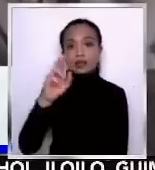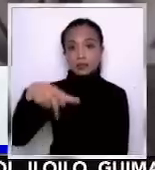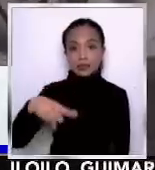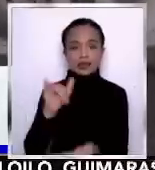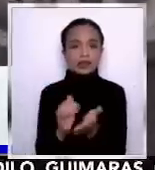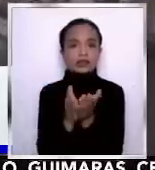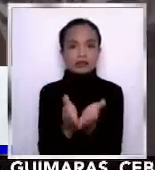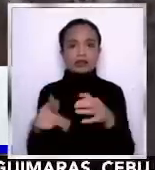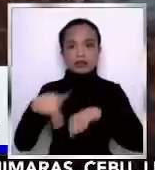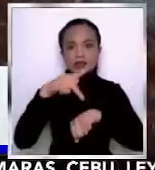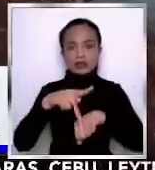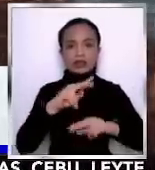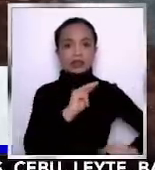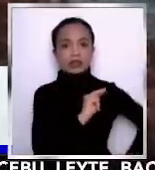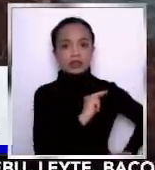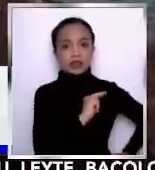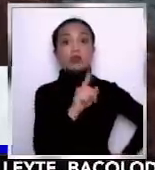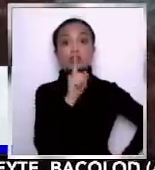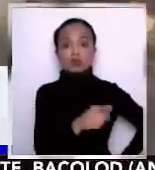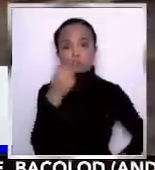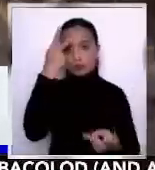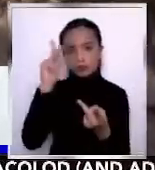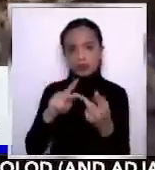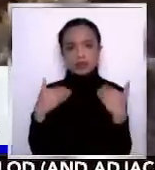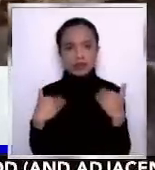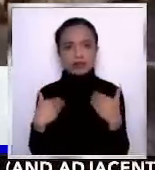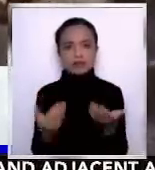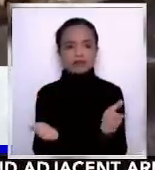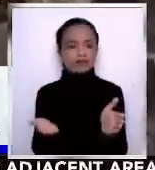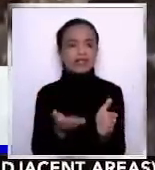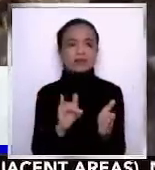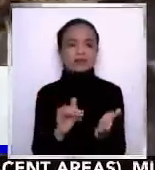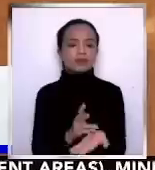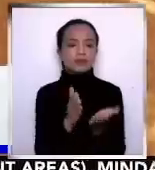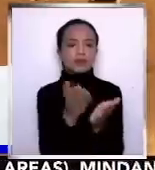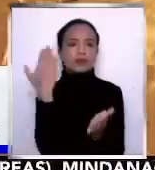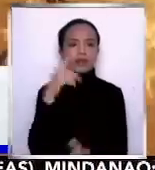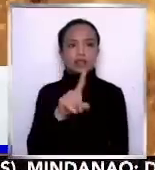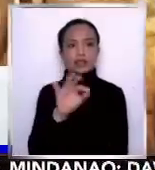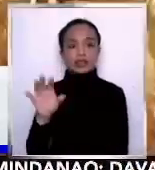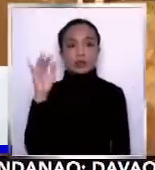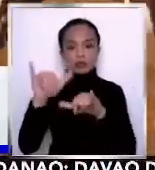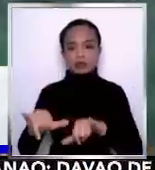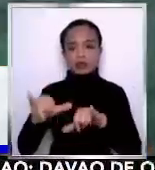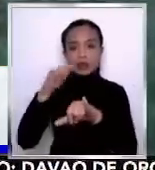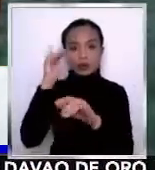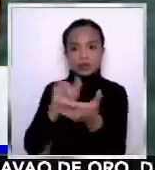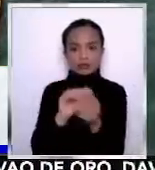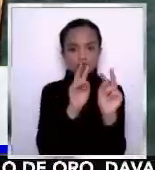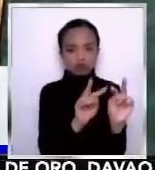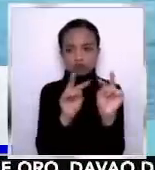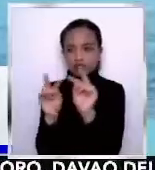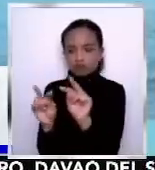na sadyang sinadsad sa Ayungin Shoal noong 1999. Hindi na ito inalis doon para magsilbing outpost ng Pilipinas sa gitna